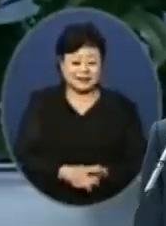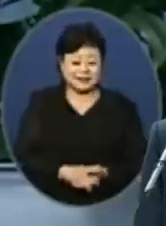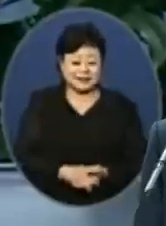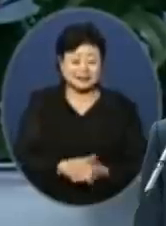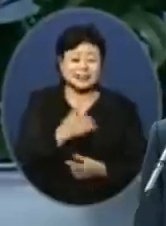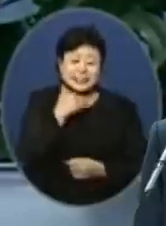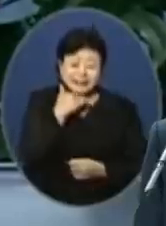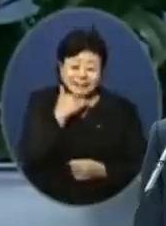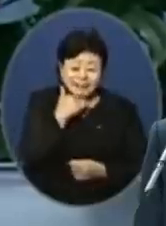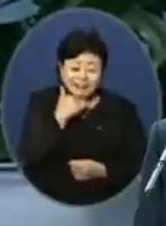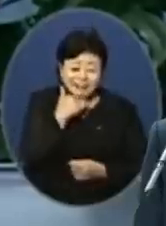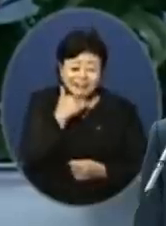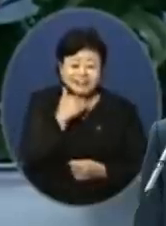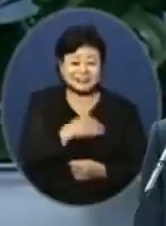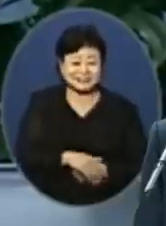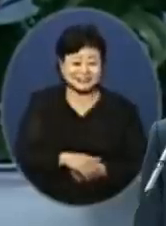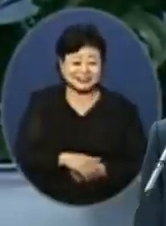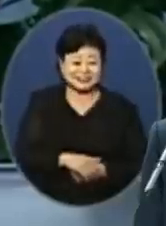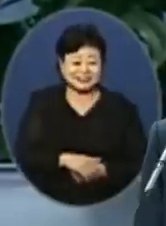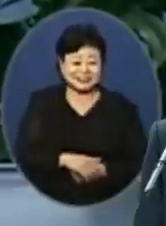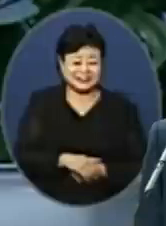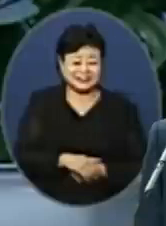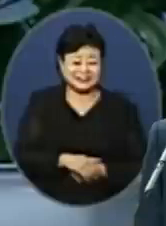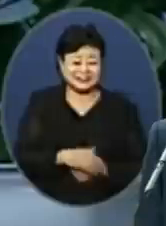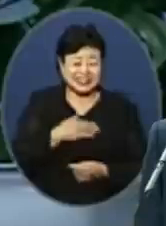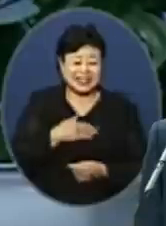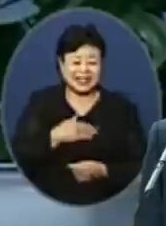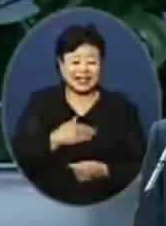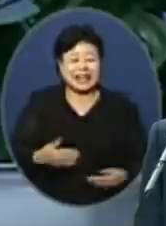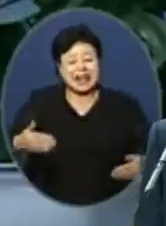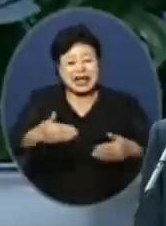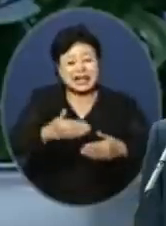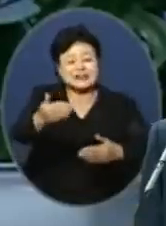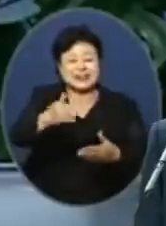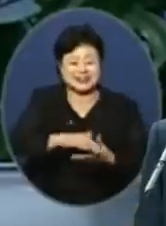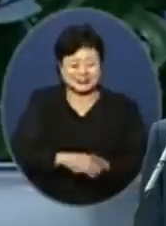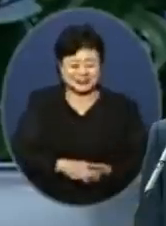좀 기다려라 여기는 거기가 힘드니까 내가 가서 안아주마